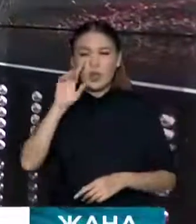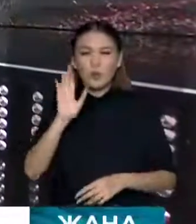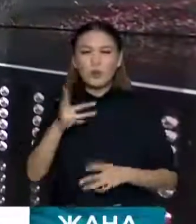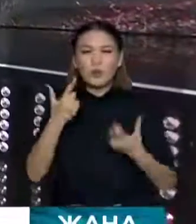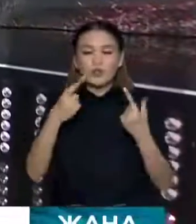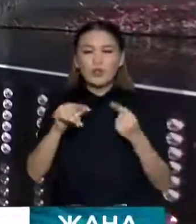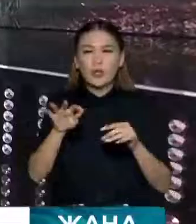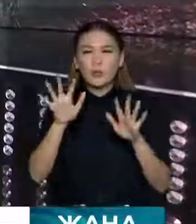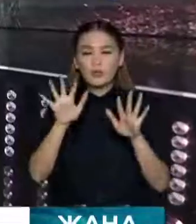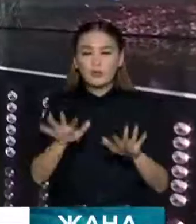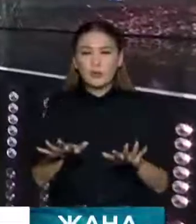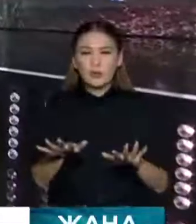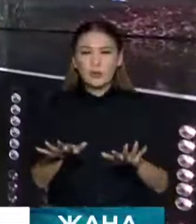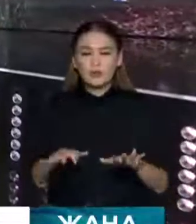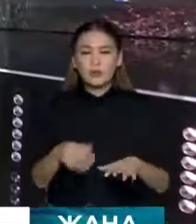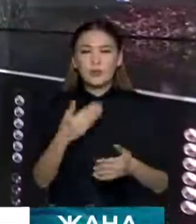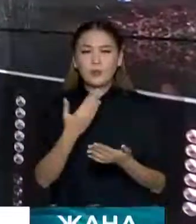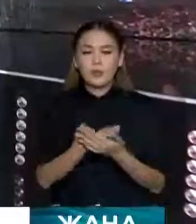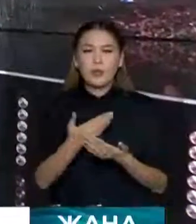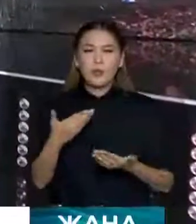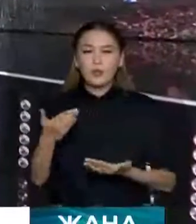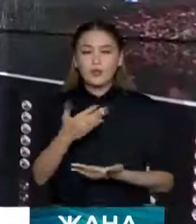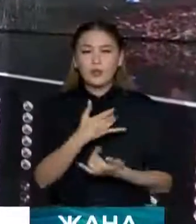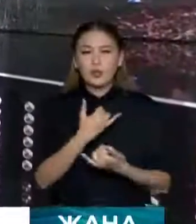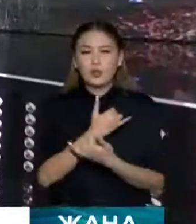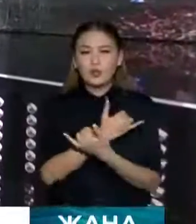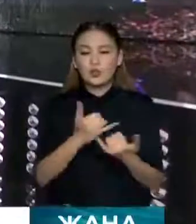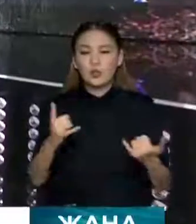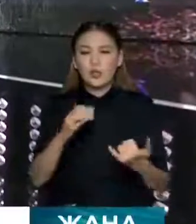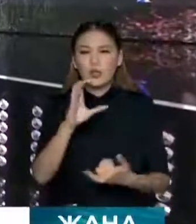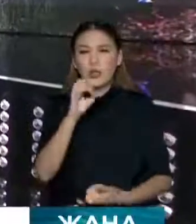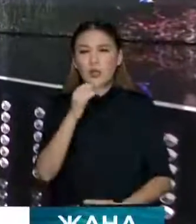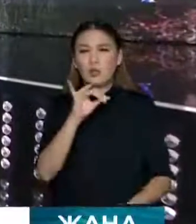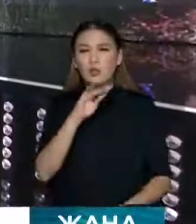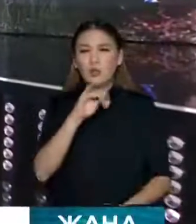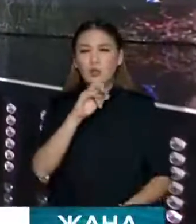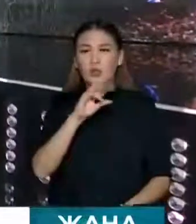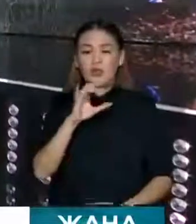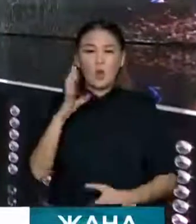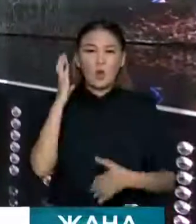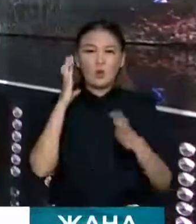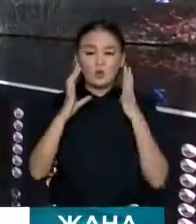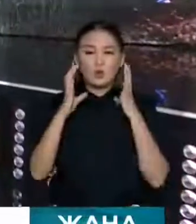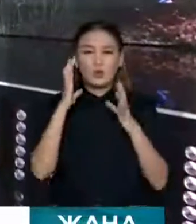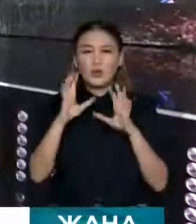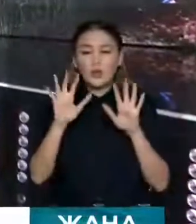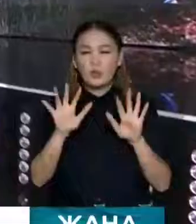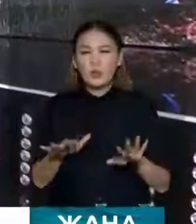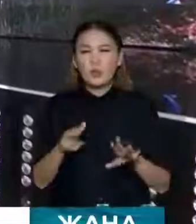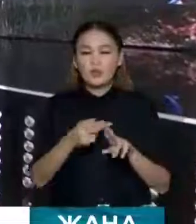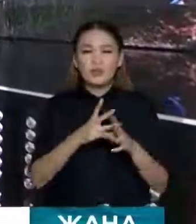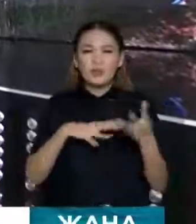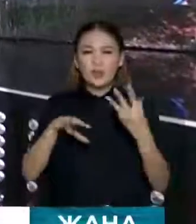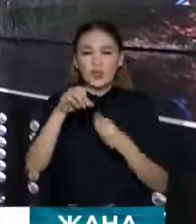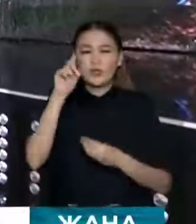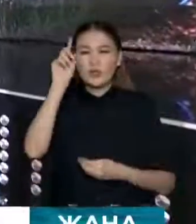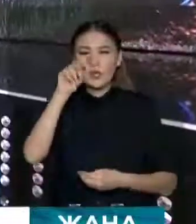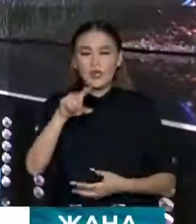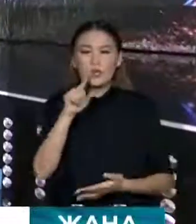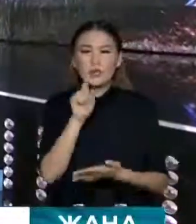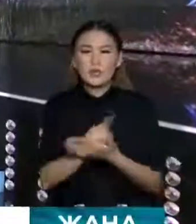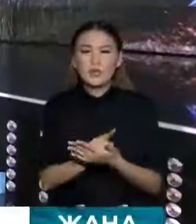ғылым болатын болса болады. Енді біздің ұсынысымыз мына Сәкен Сейфуллин атындағы агротехникалық университет, бұл белгілі университет. Қазір